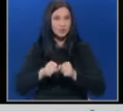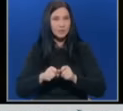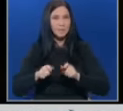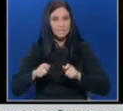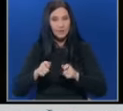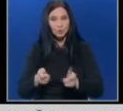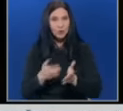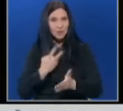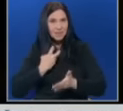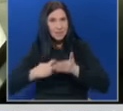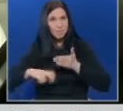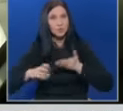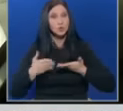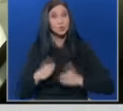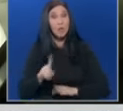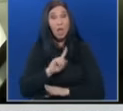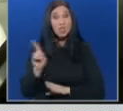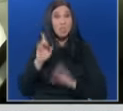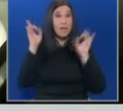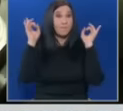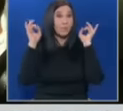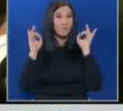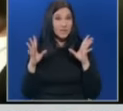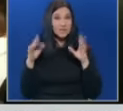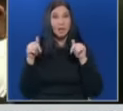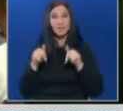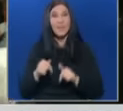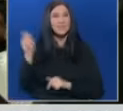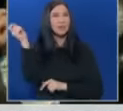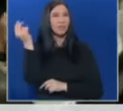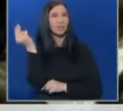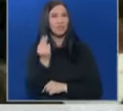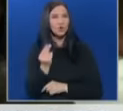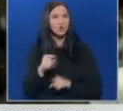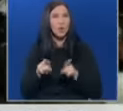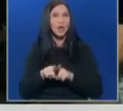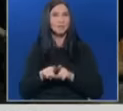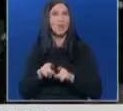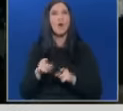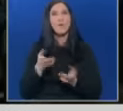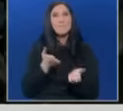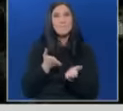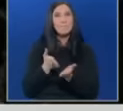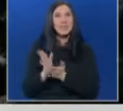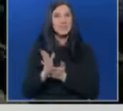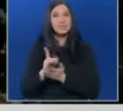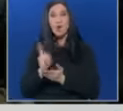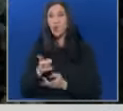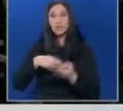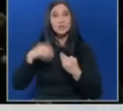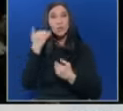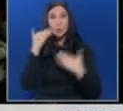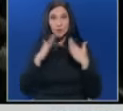Принудени да напуснат родината си, но не и професията. Днес творчеството им е като номад, който търси добър дом,